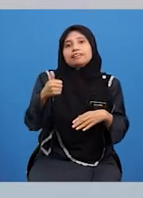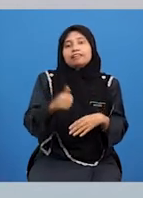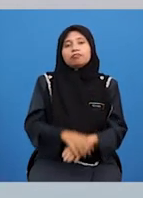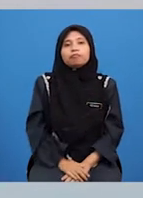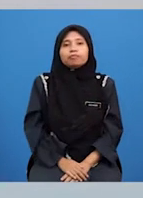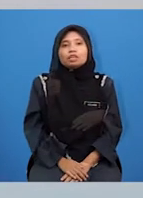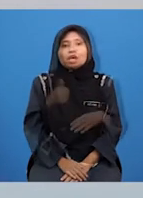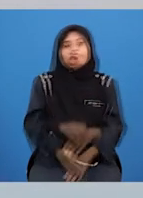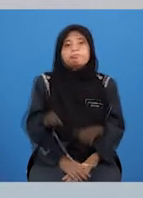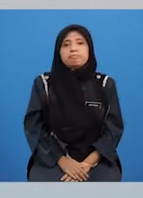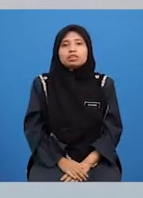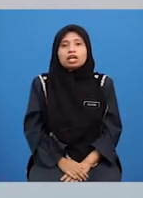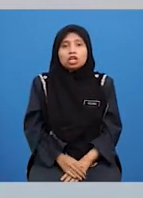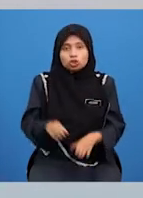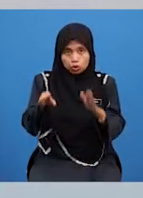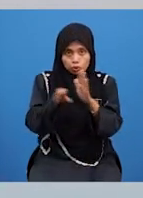Daun,